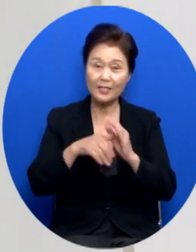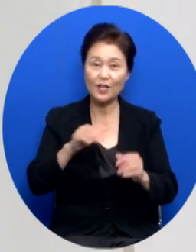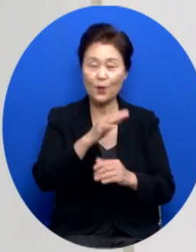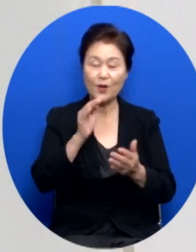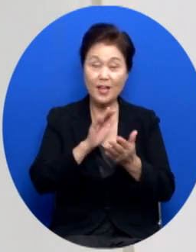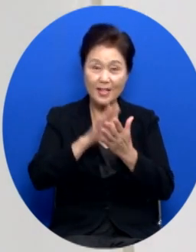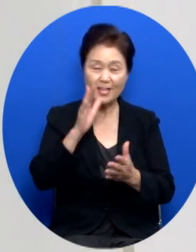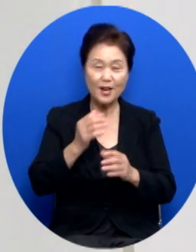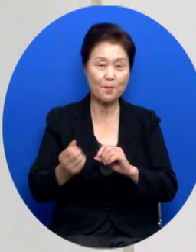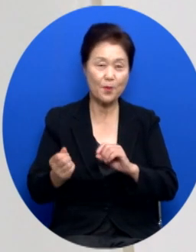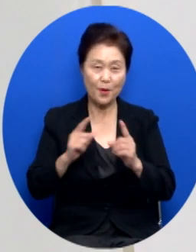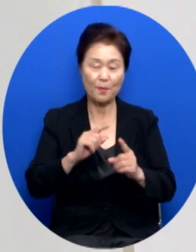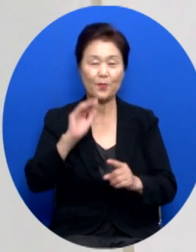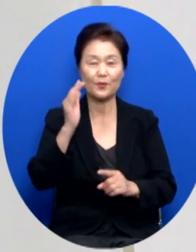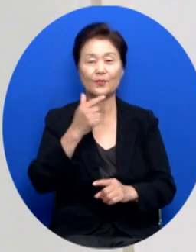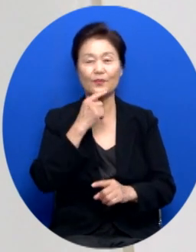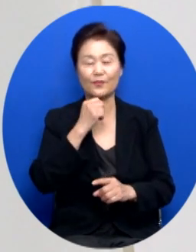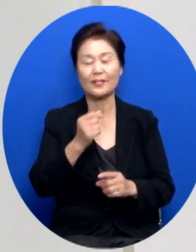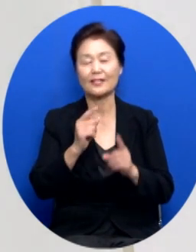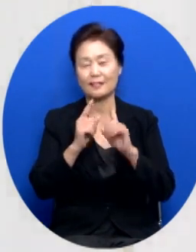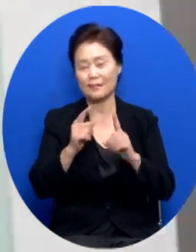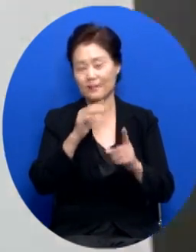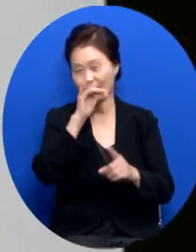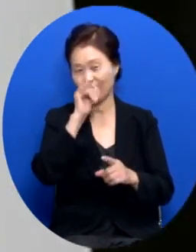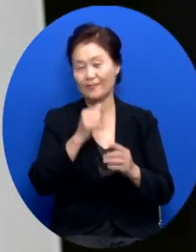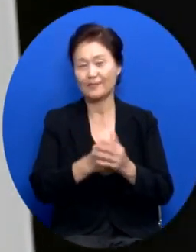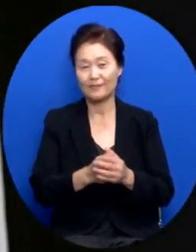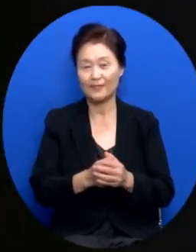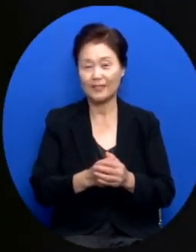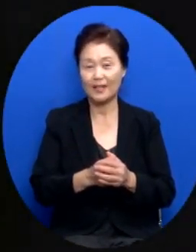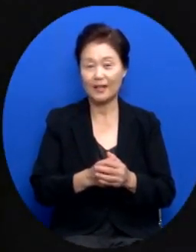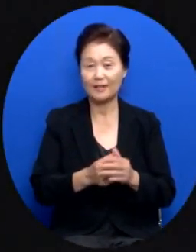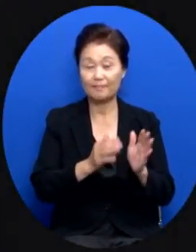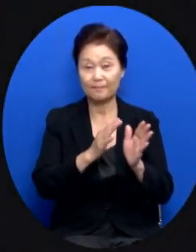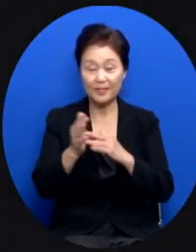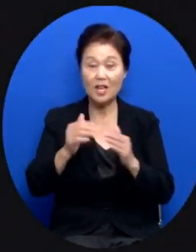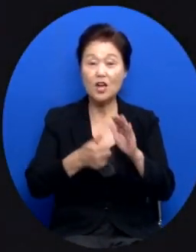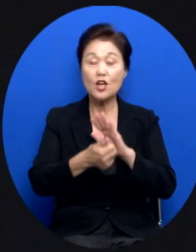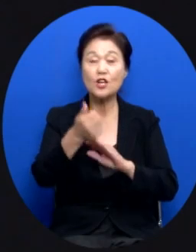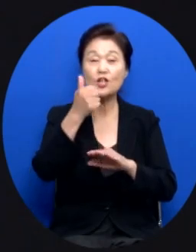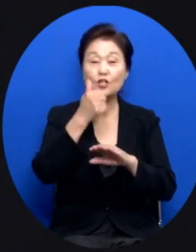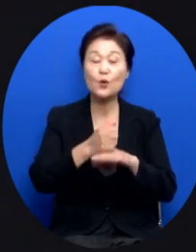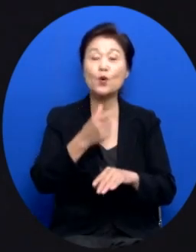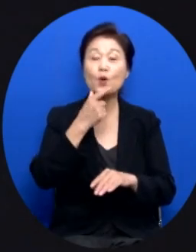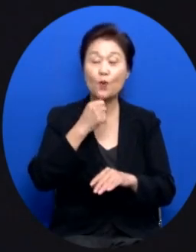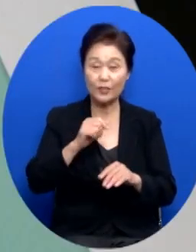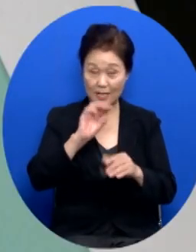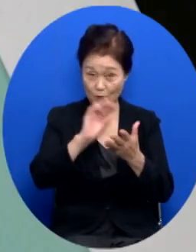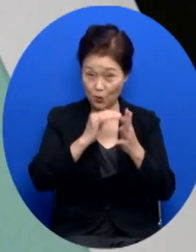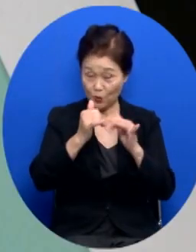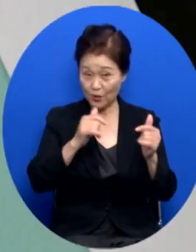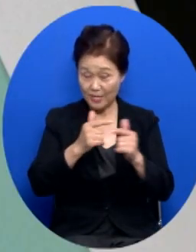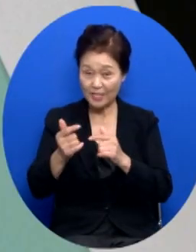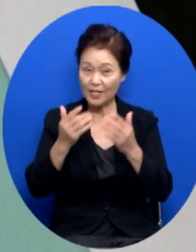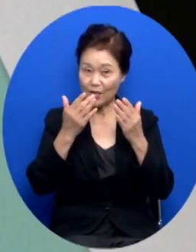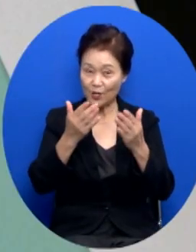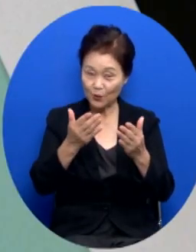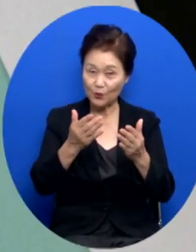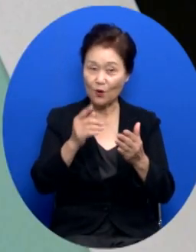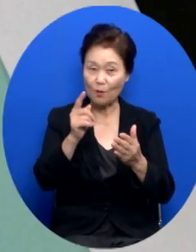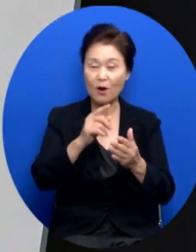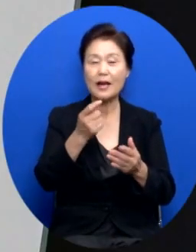열정이 살아나길 바란다고 소망합니다. 성공을 바라는 그리스도인에게 건네는 말, 작은 꿈을